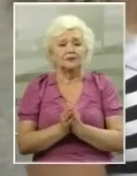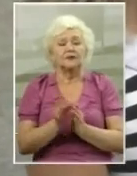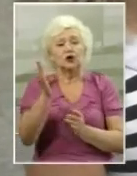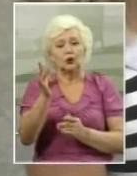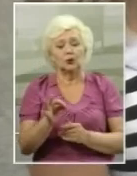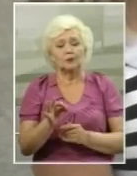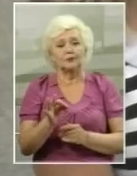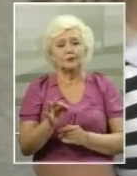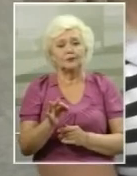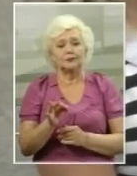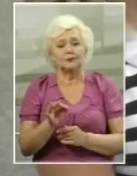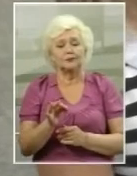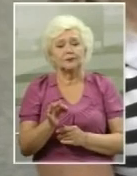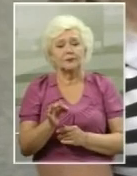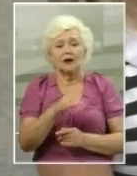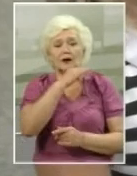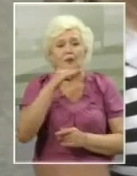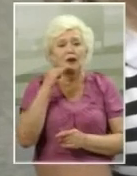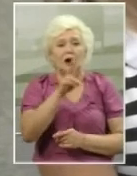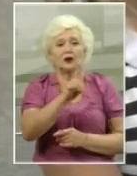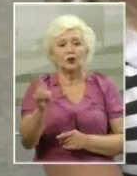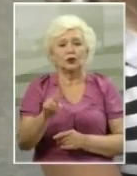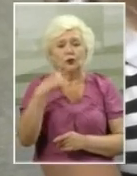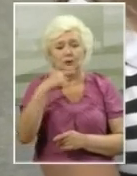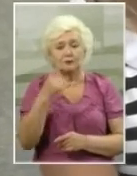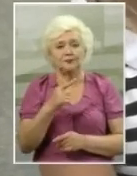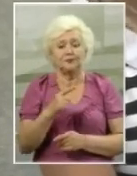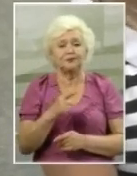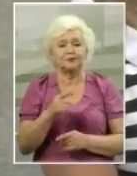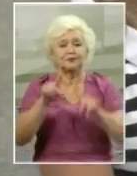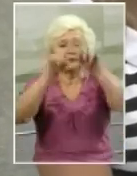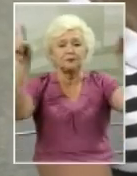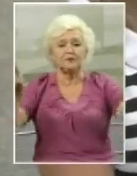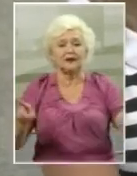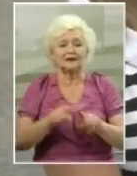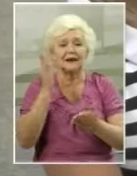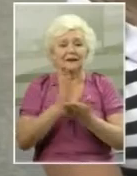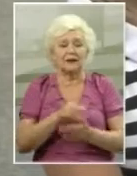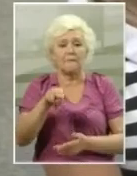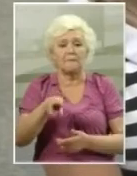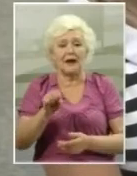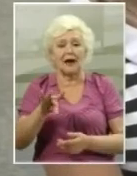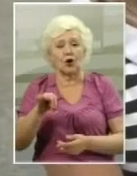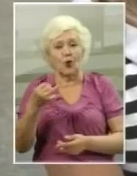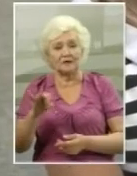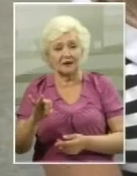Ну, багато хто каже, що є стенд на Перекопській,